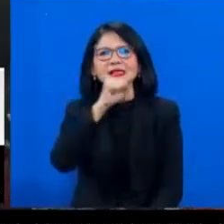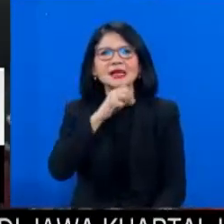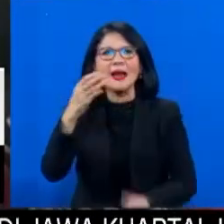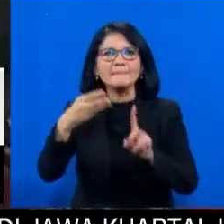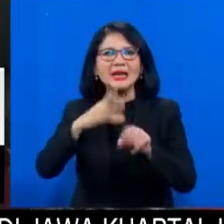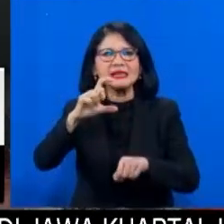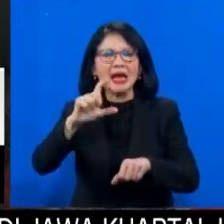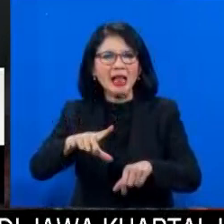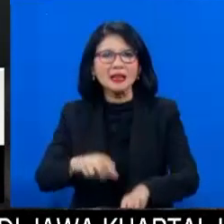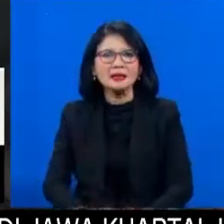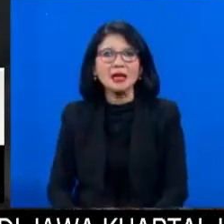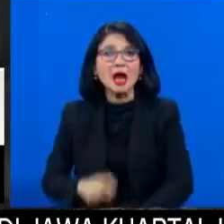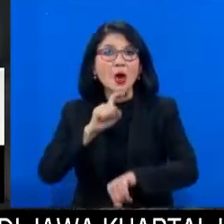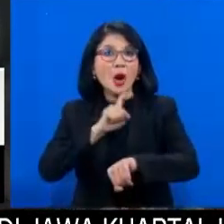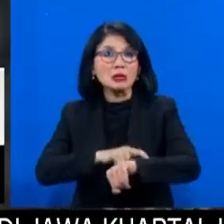Adapun waktu dan tempat